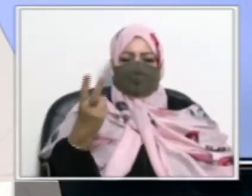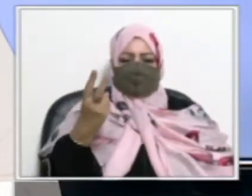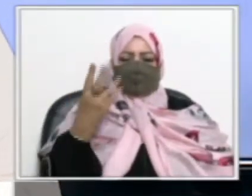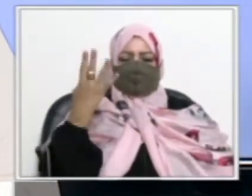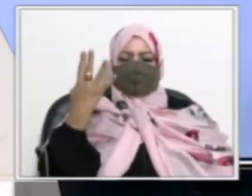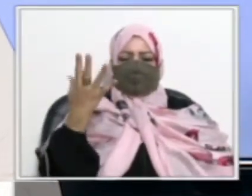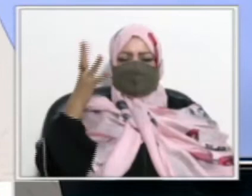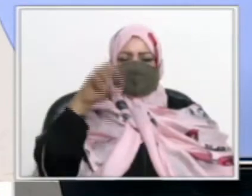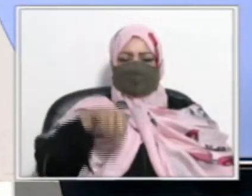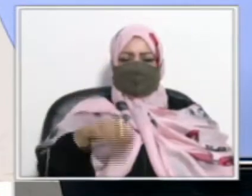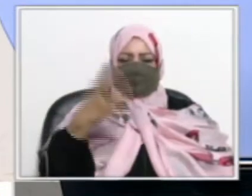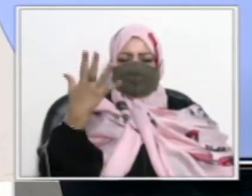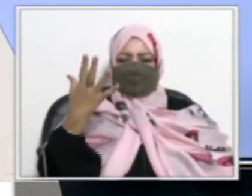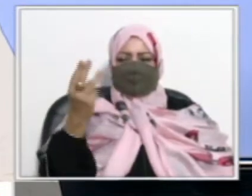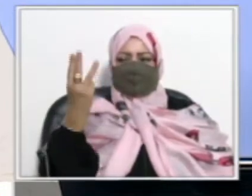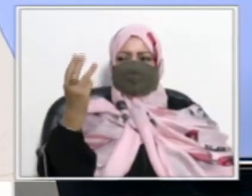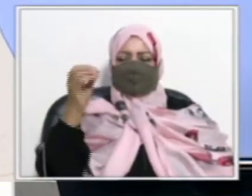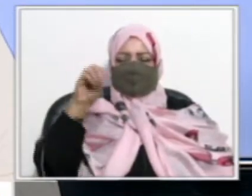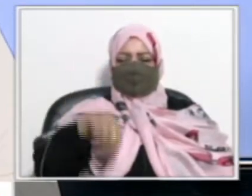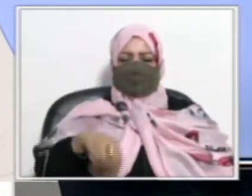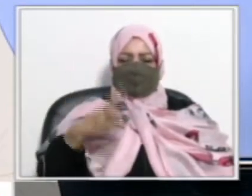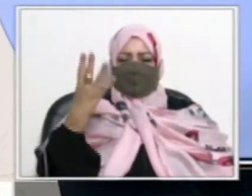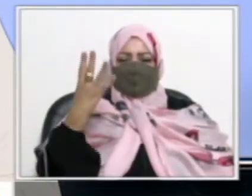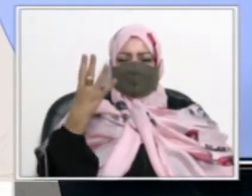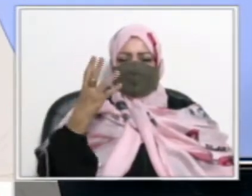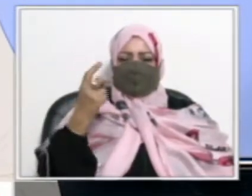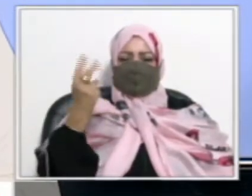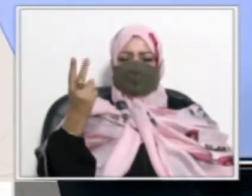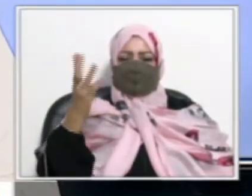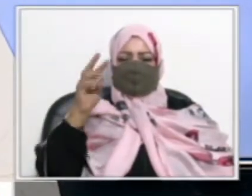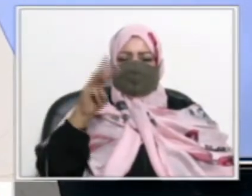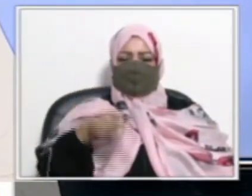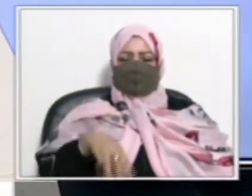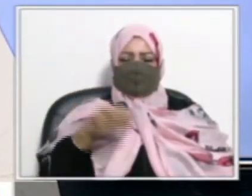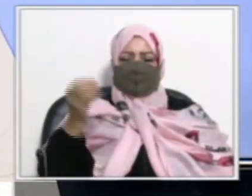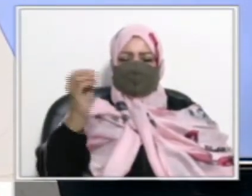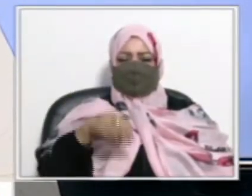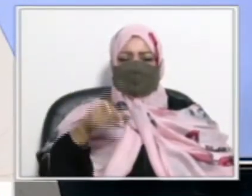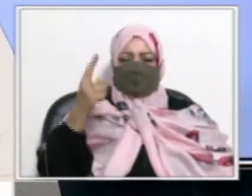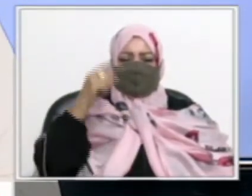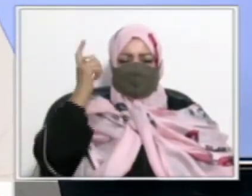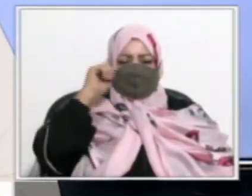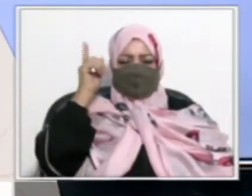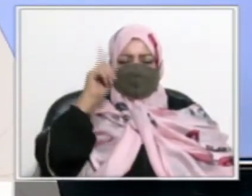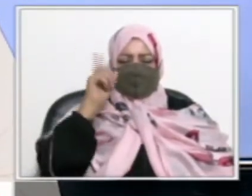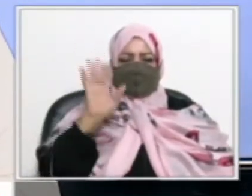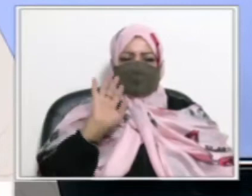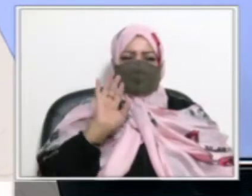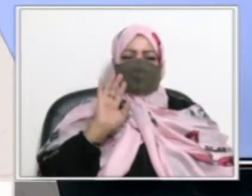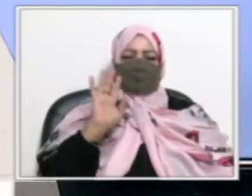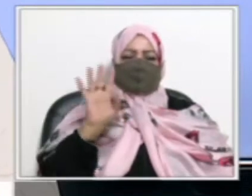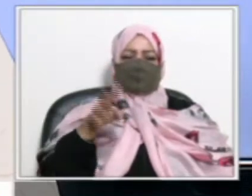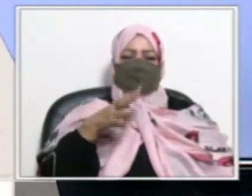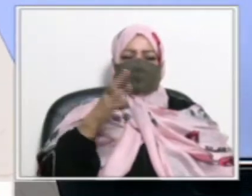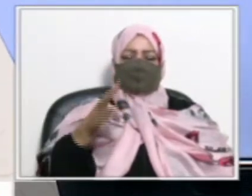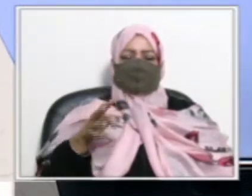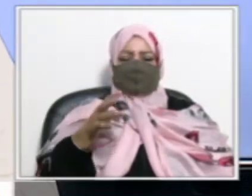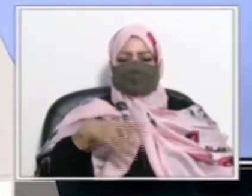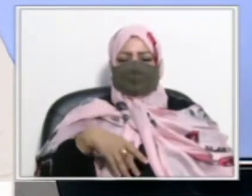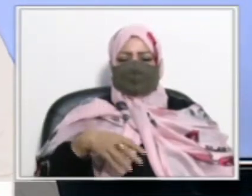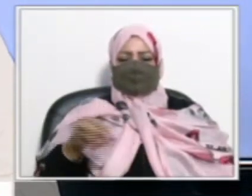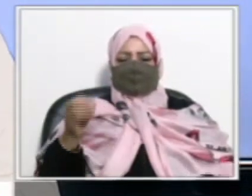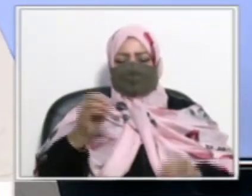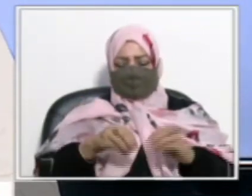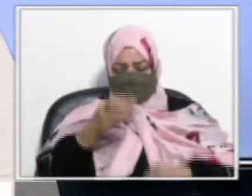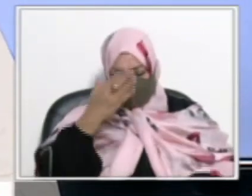فهذا الإضافة يصلحها السجود، الإضافة يصلحها السجود البعدي. أما النقص فلا بد أن تأتي